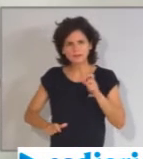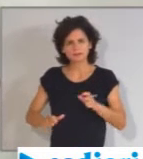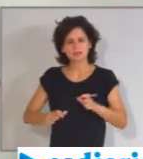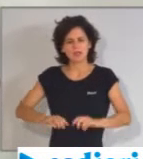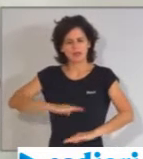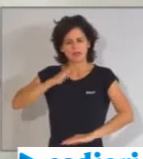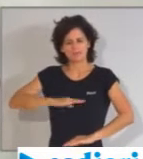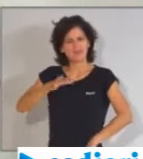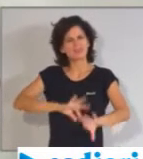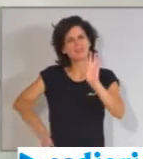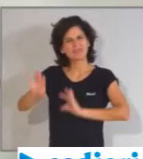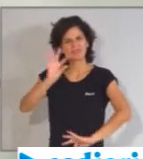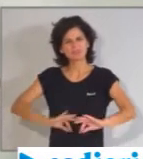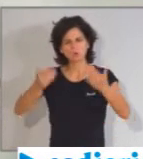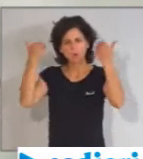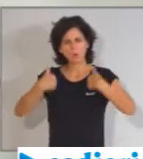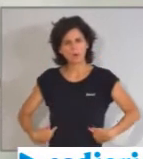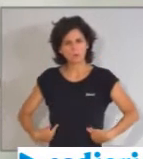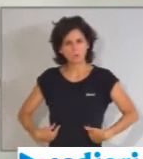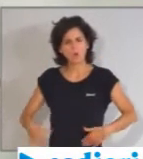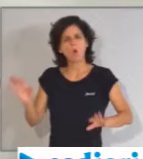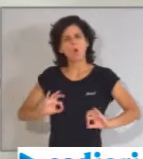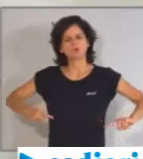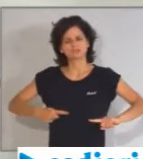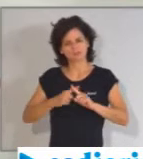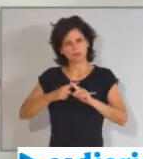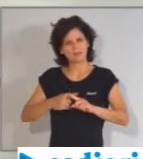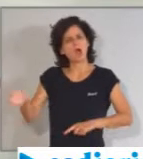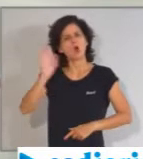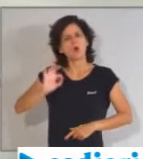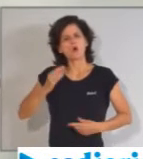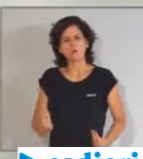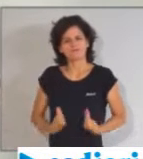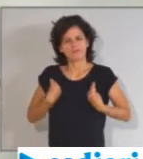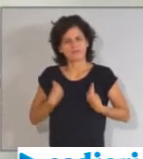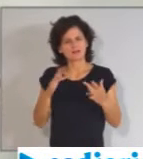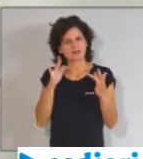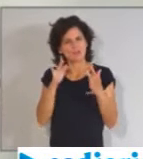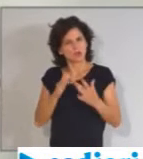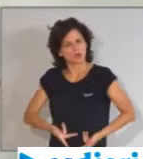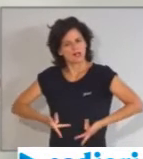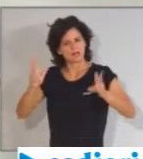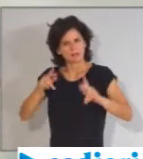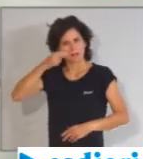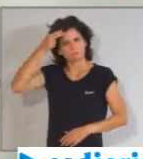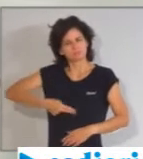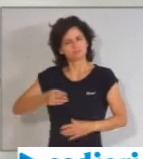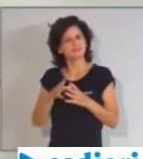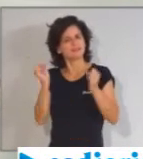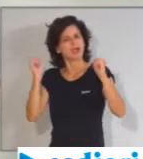de decisió sobre el propi cos, sexualitat i vida i que promoga i valore unes relacions lliures, respectuoses i